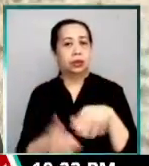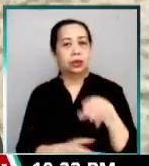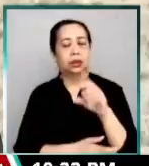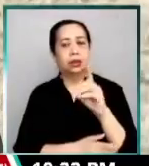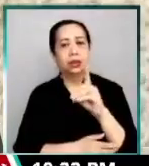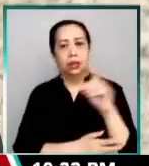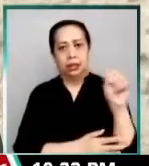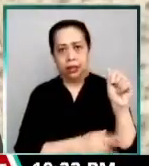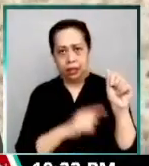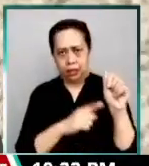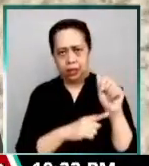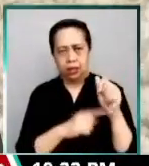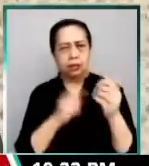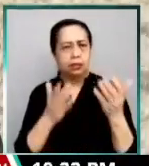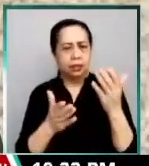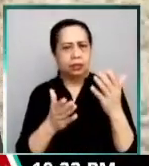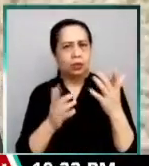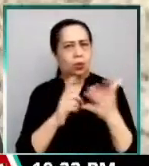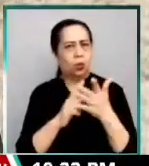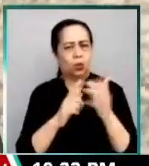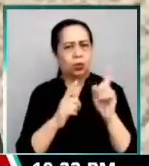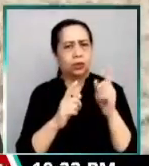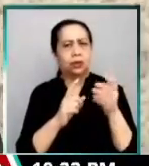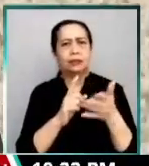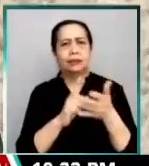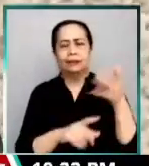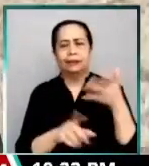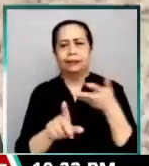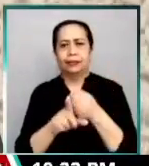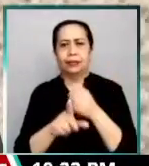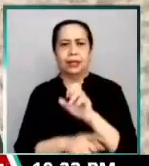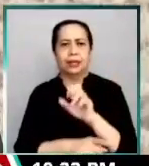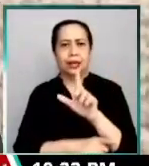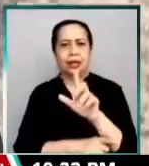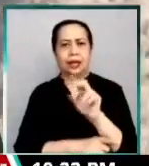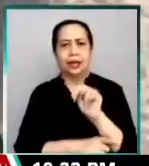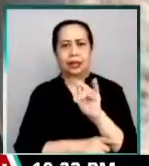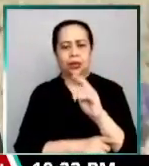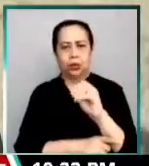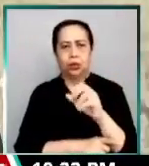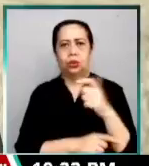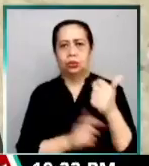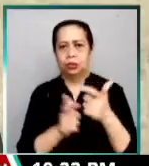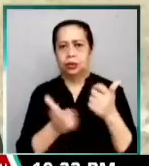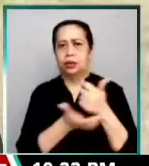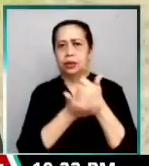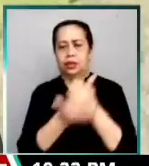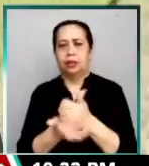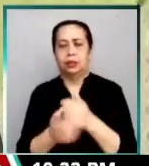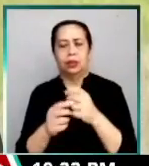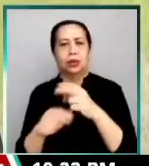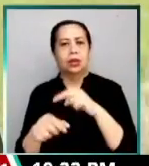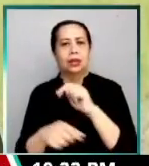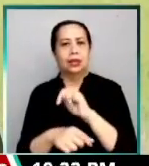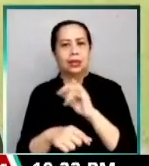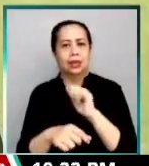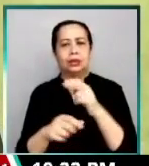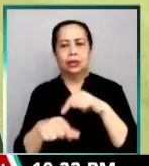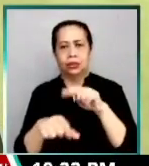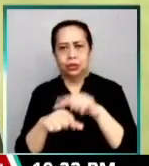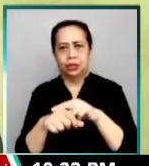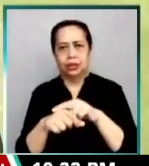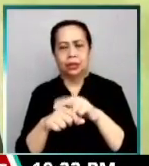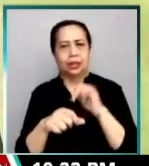ang maaring maging epekto ng El Nino. Malaki rin daw ang magagawa ng National Irrigation Authority sa mas epektibong